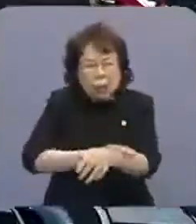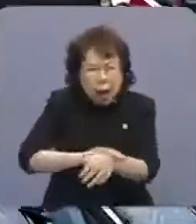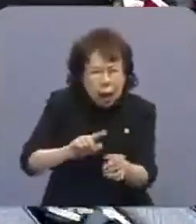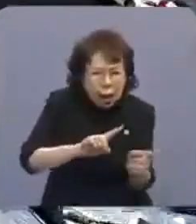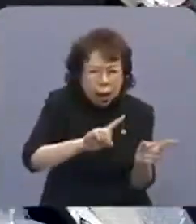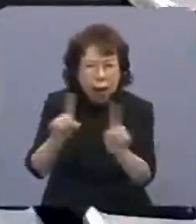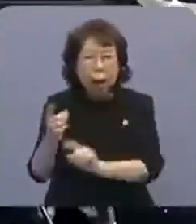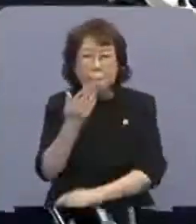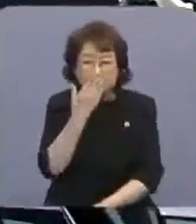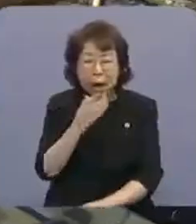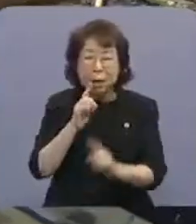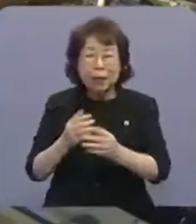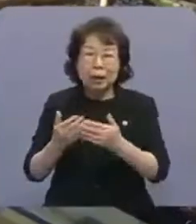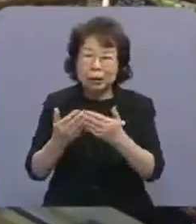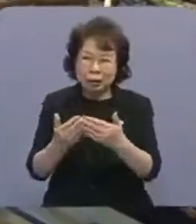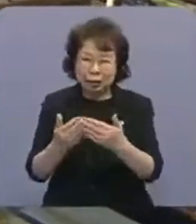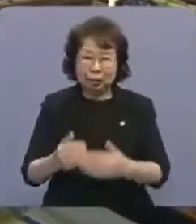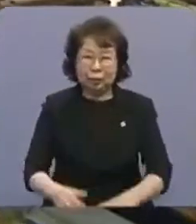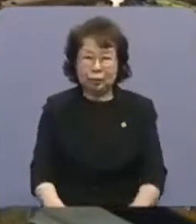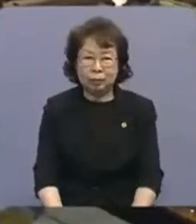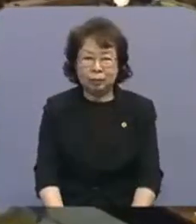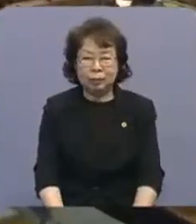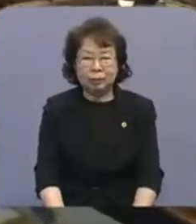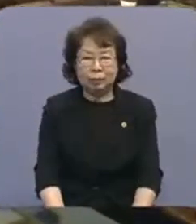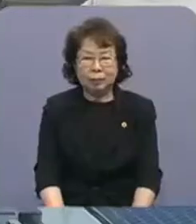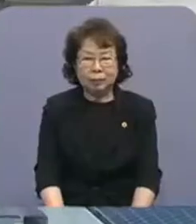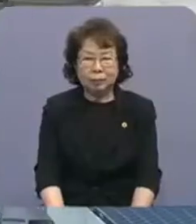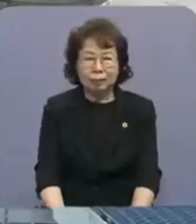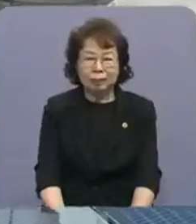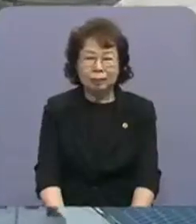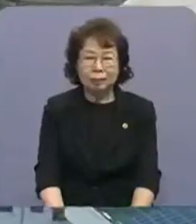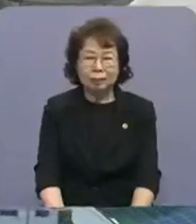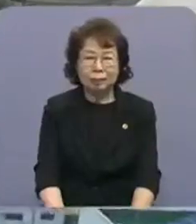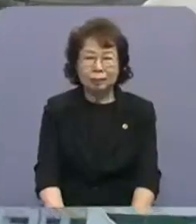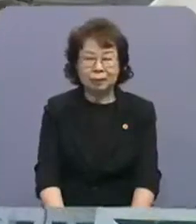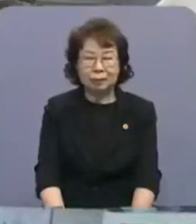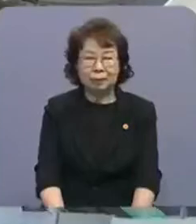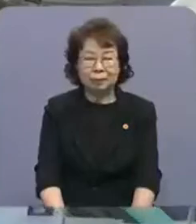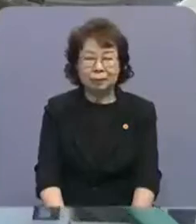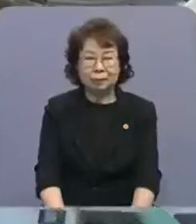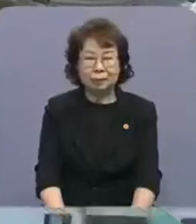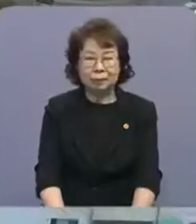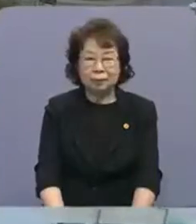살릴 수 있을 것으로 내다봤습니다. KBS 뉴스 이상준입니다.